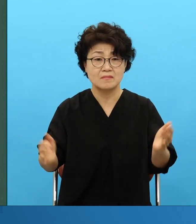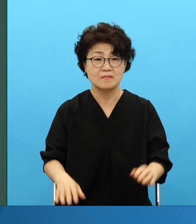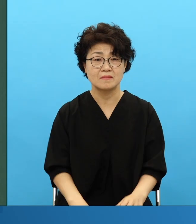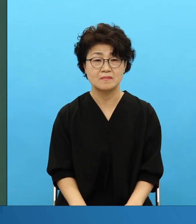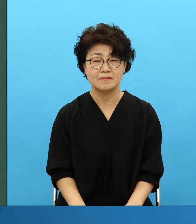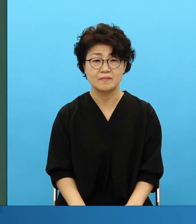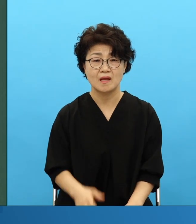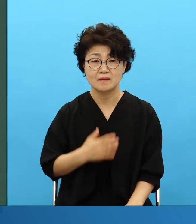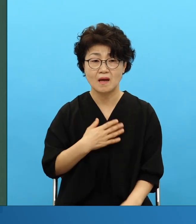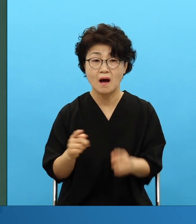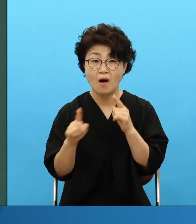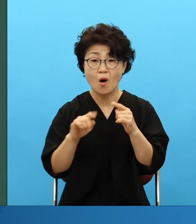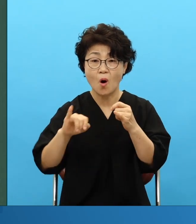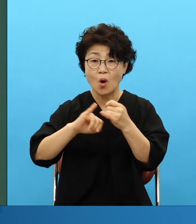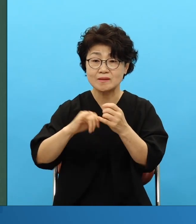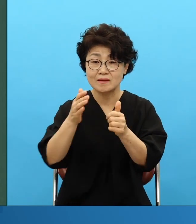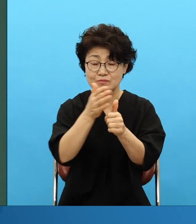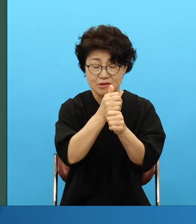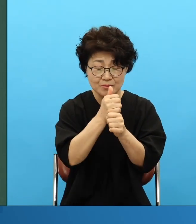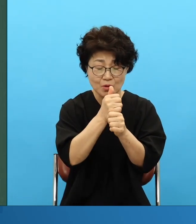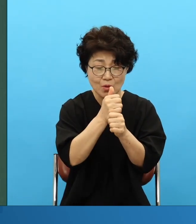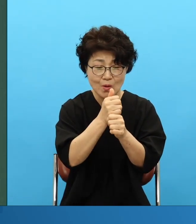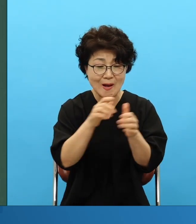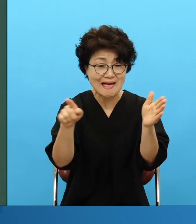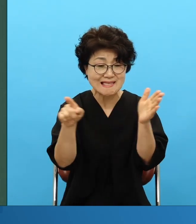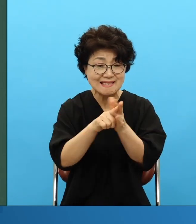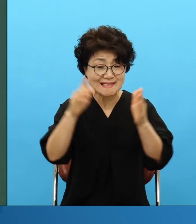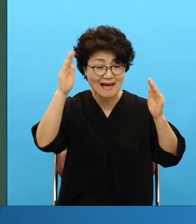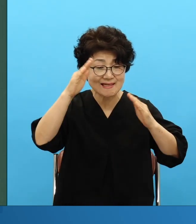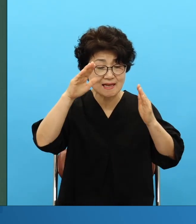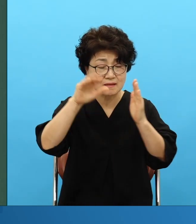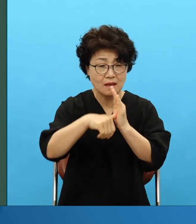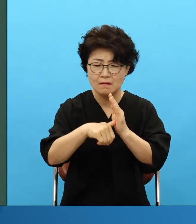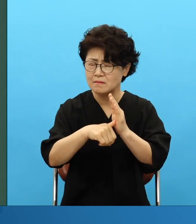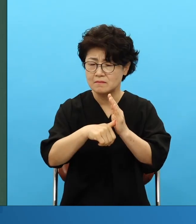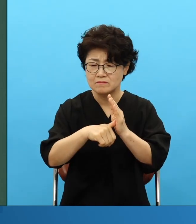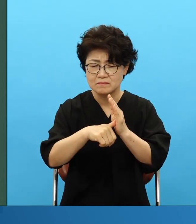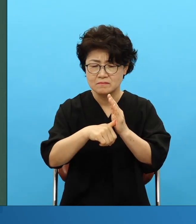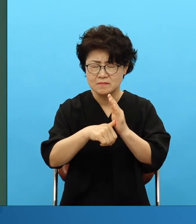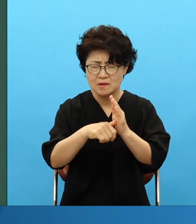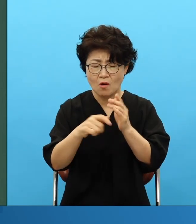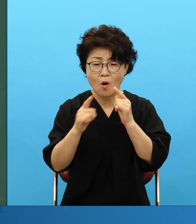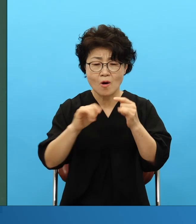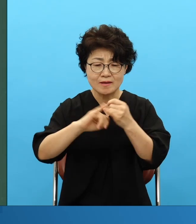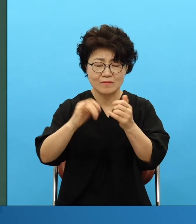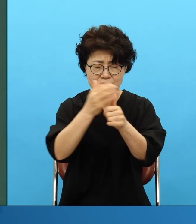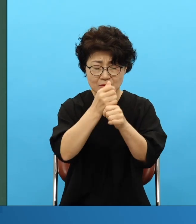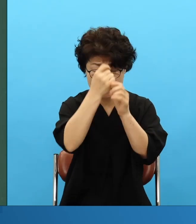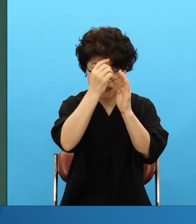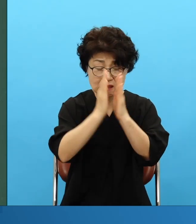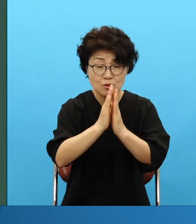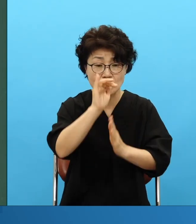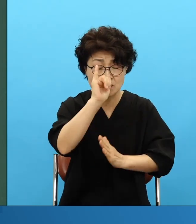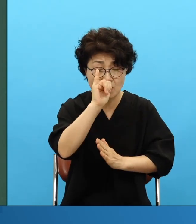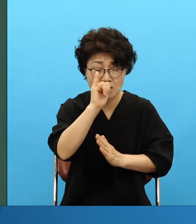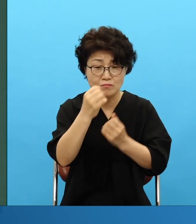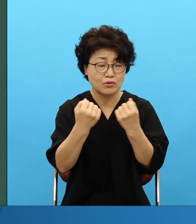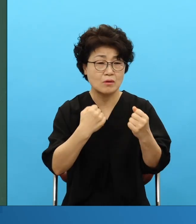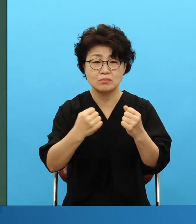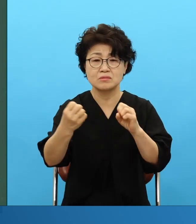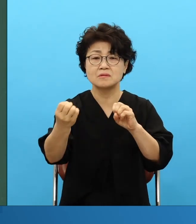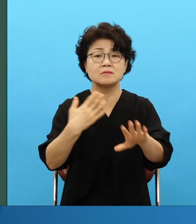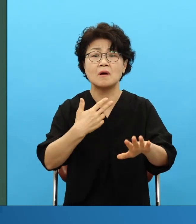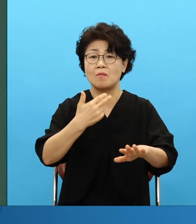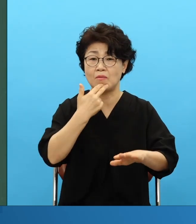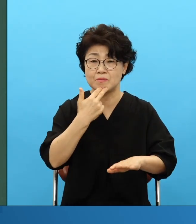언약 붙잡고 신학생 때 기도하는데 응답 안 와요. I was holding to the covenant as a seminary student, and the answers wouldn't come. 요때